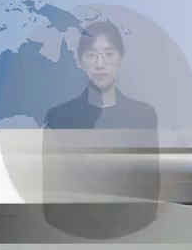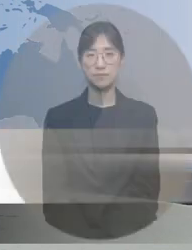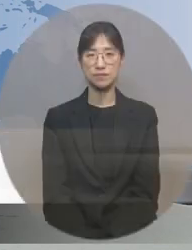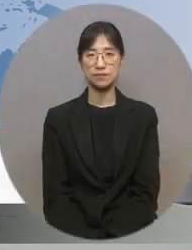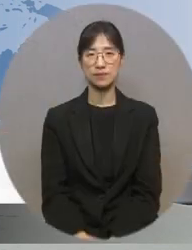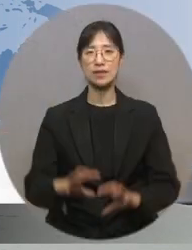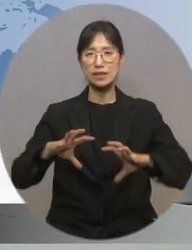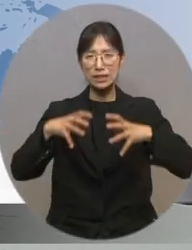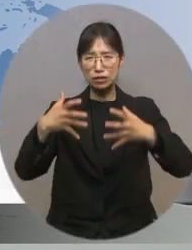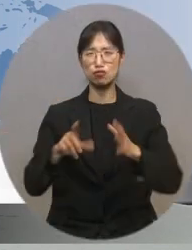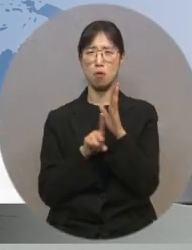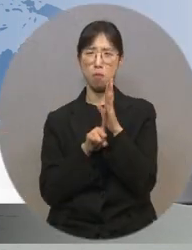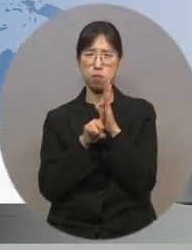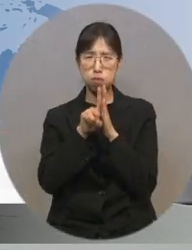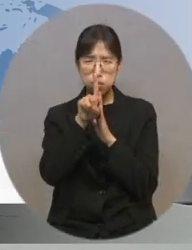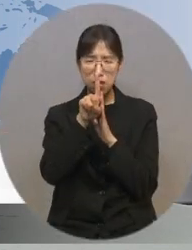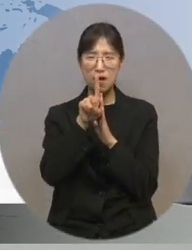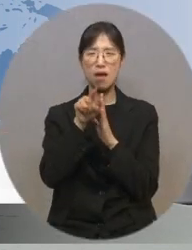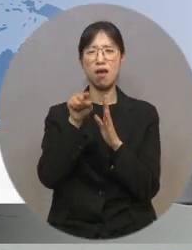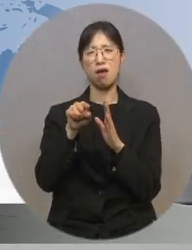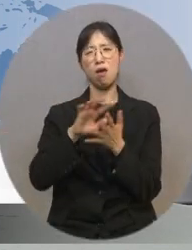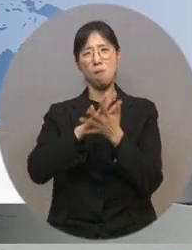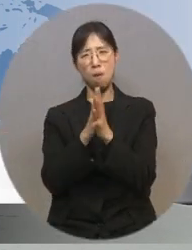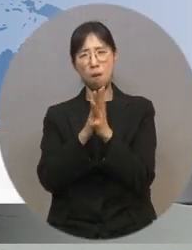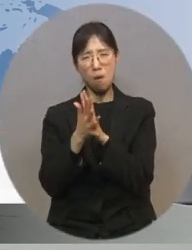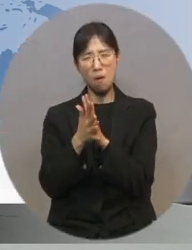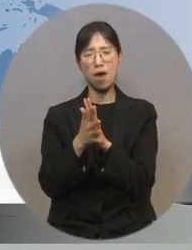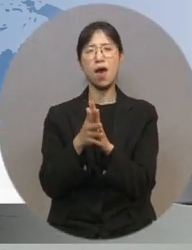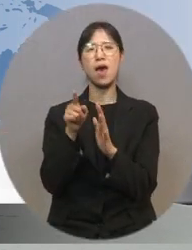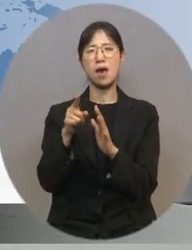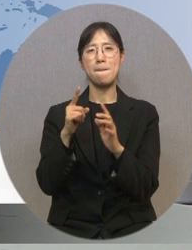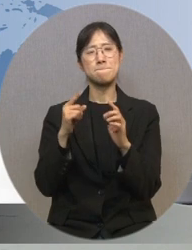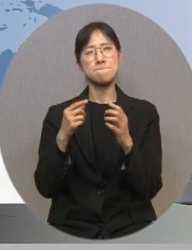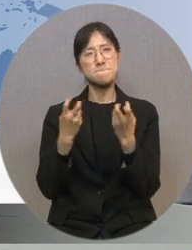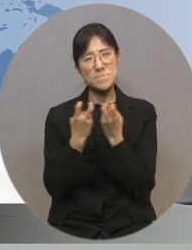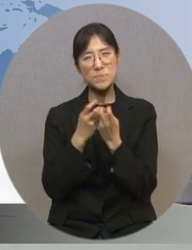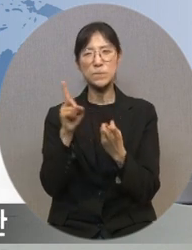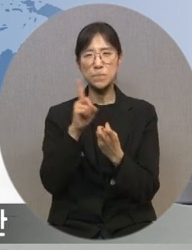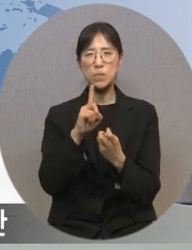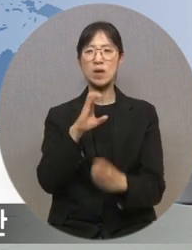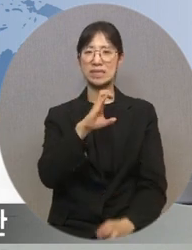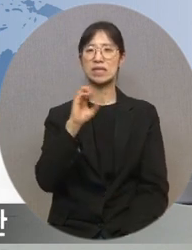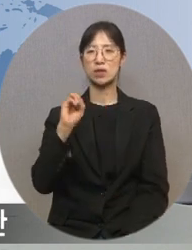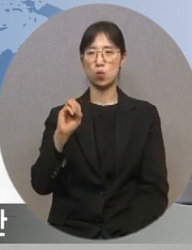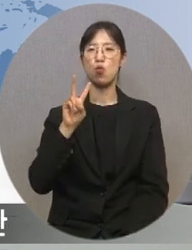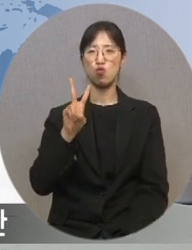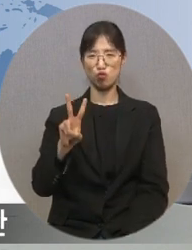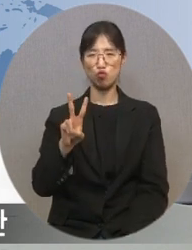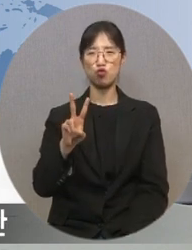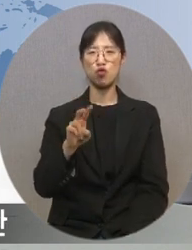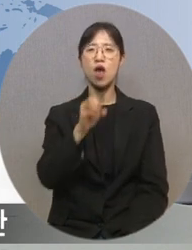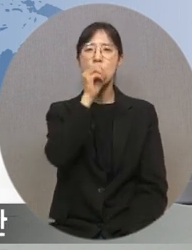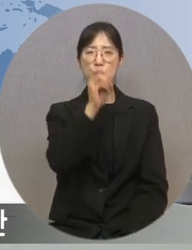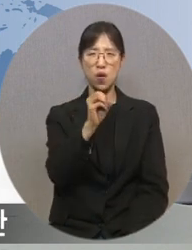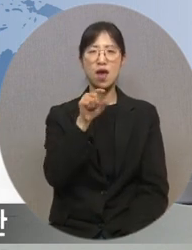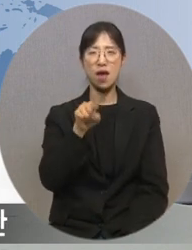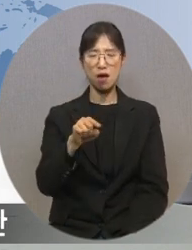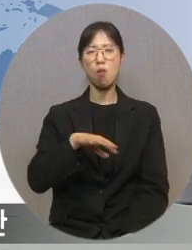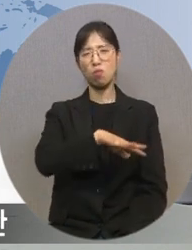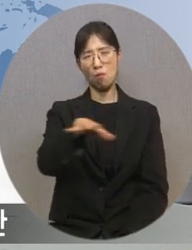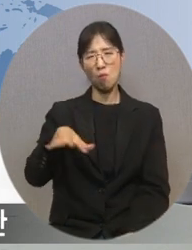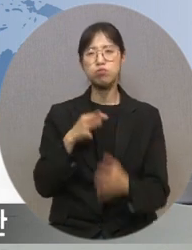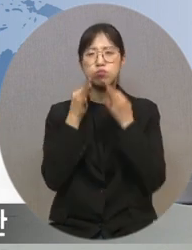지구 온난화 등 기후 변화에 맞서기 위한 탄소 중립. 이를 위해서는 우리 모두의 노력이 요구되는